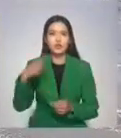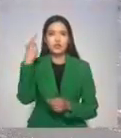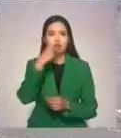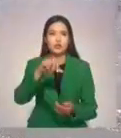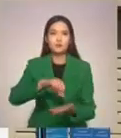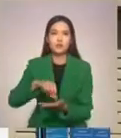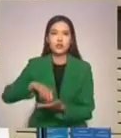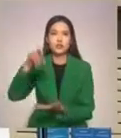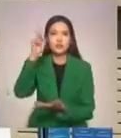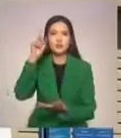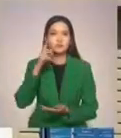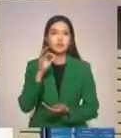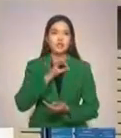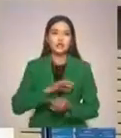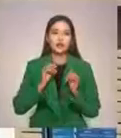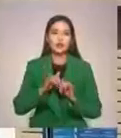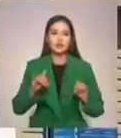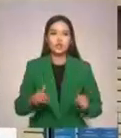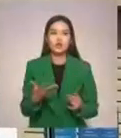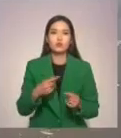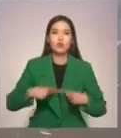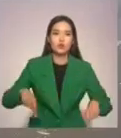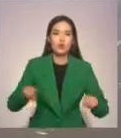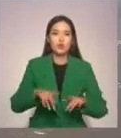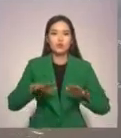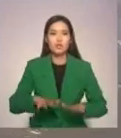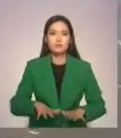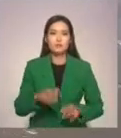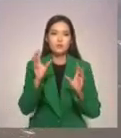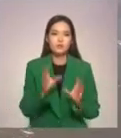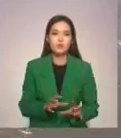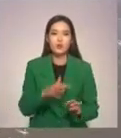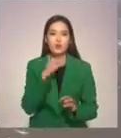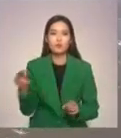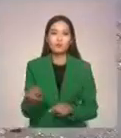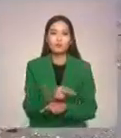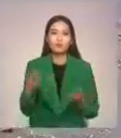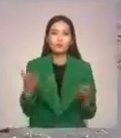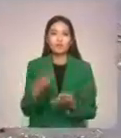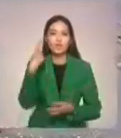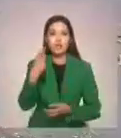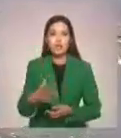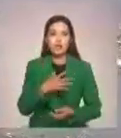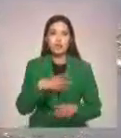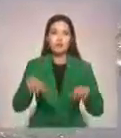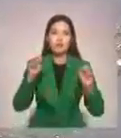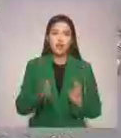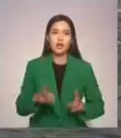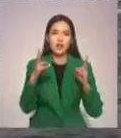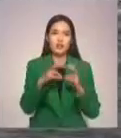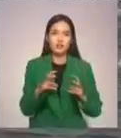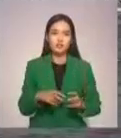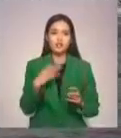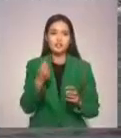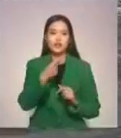Қазсушар мемлекеттік мекемесі жауапты. Құзырлы орган 12 жылдан бері бөгетті жөндеу керек деп дабыл қағып келеді. Ал арнайы тексеріс жұмыстары